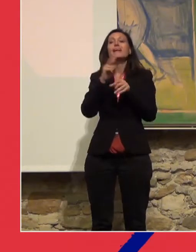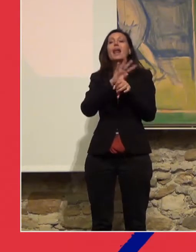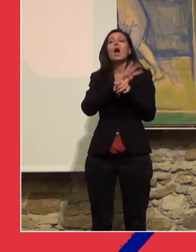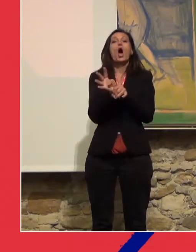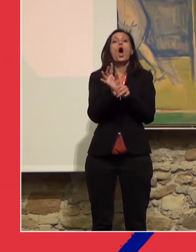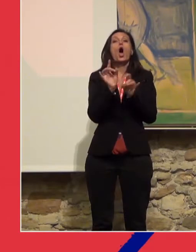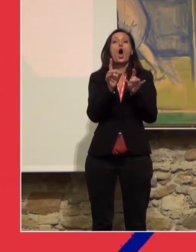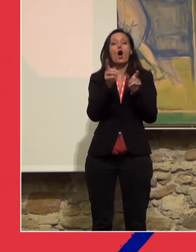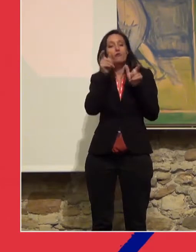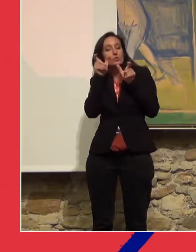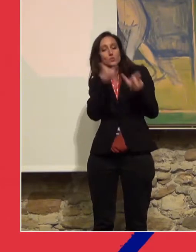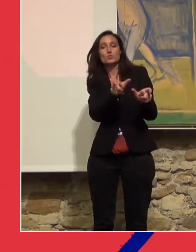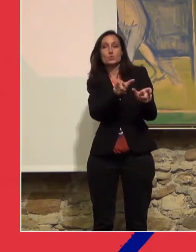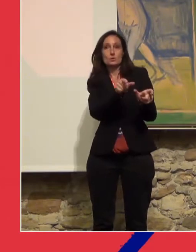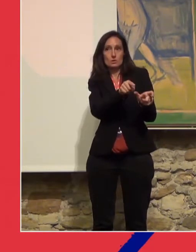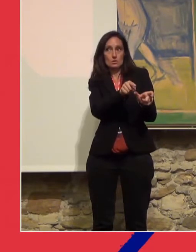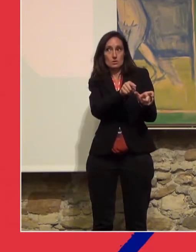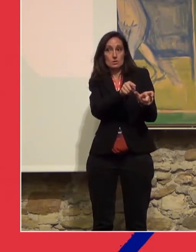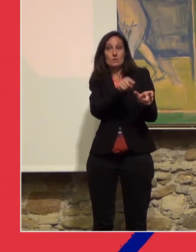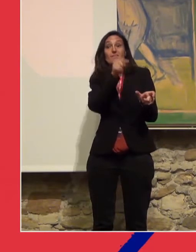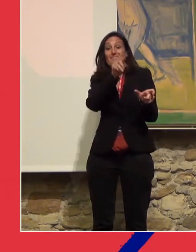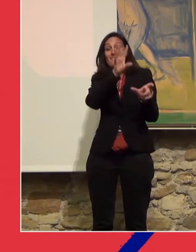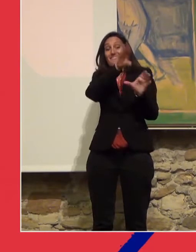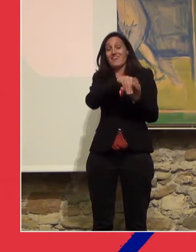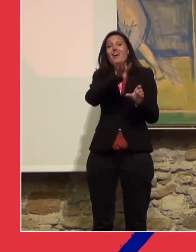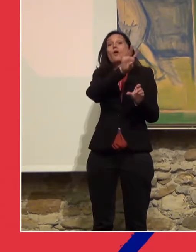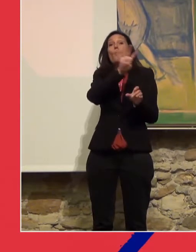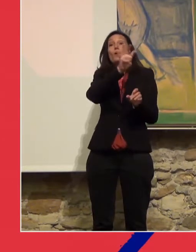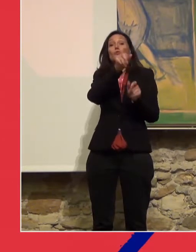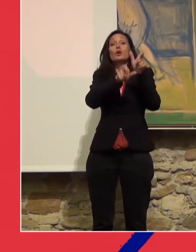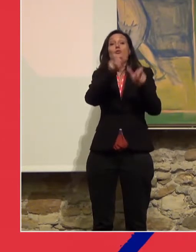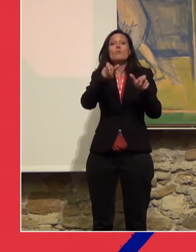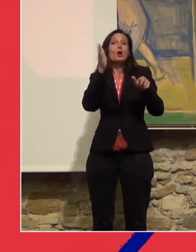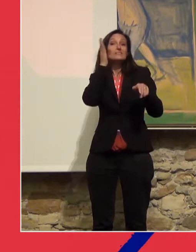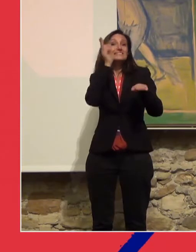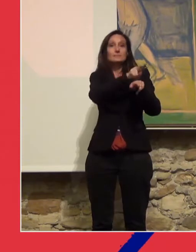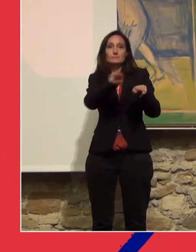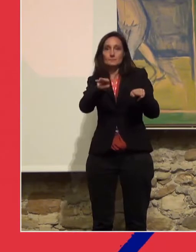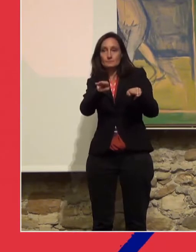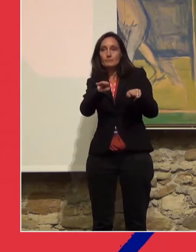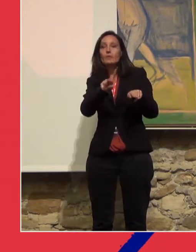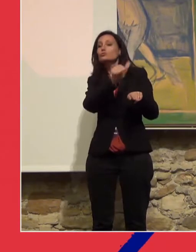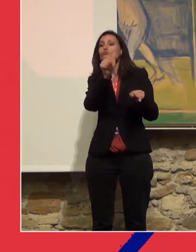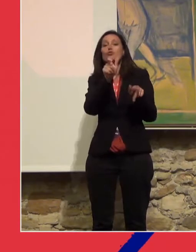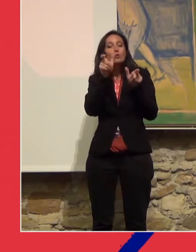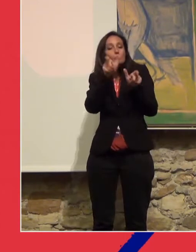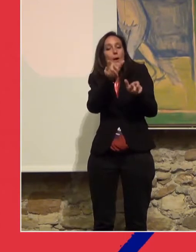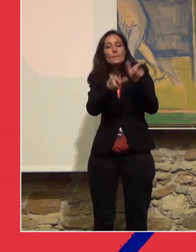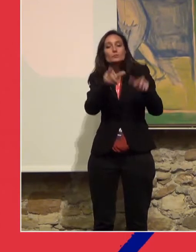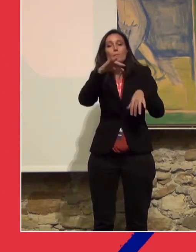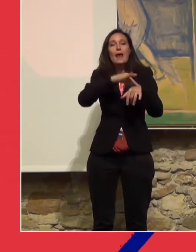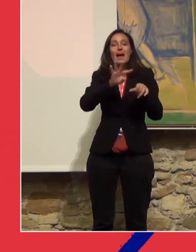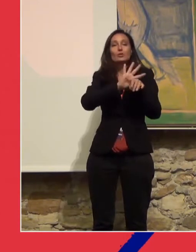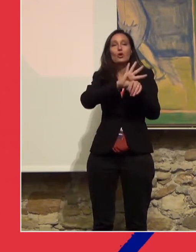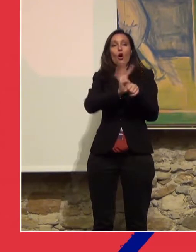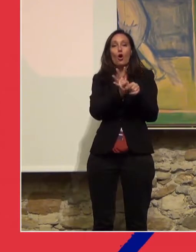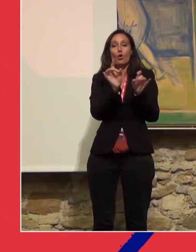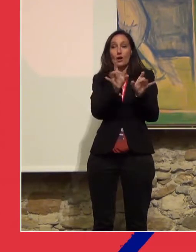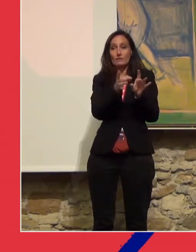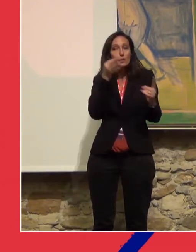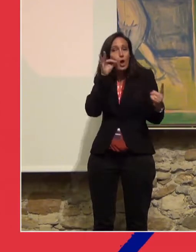Furono ricavati 400 posti per pazienti Covid per poter erogare in continuazione ossigeno